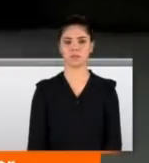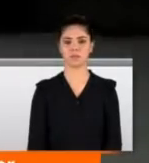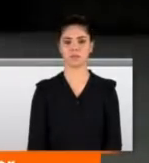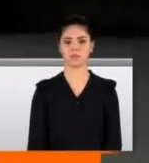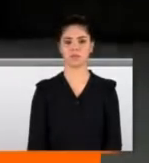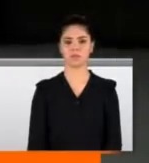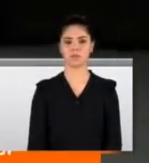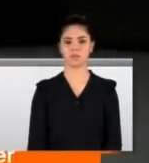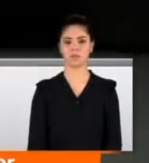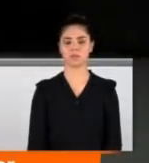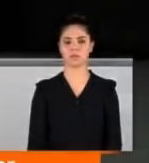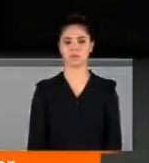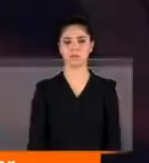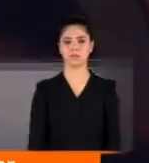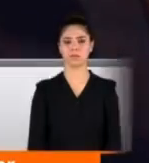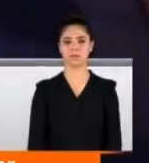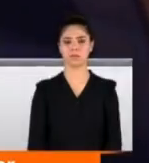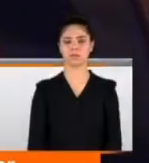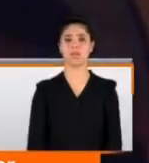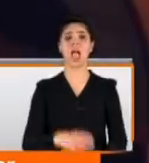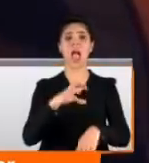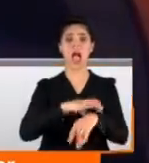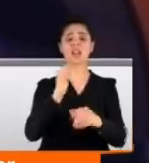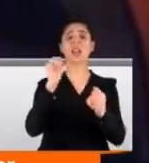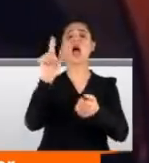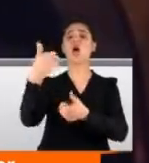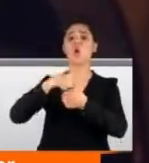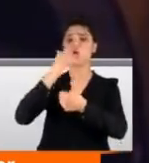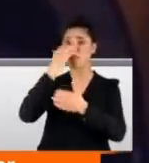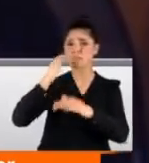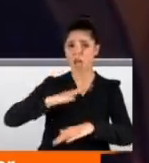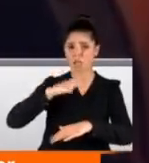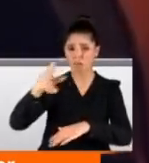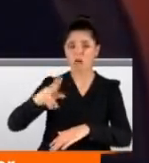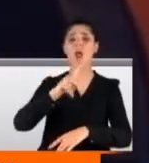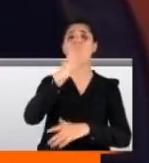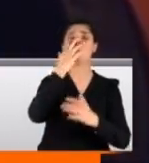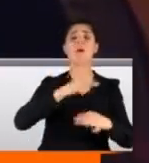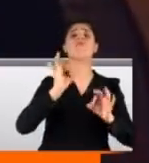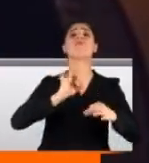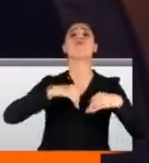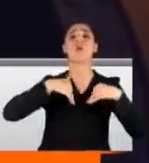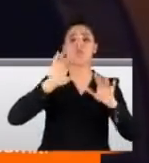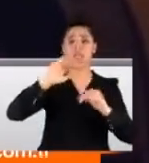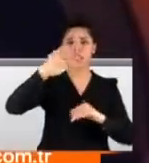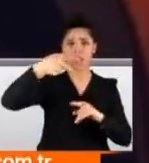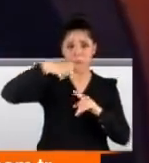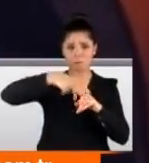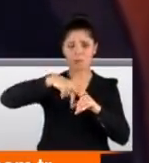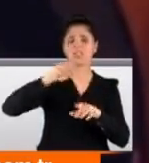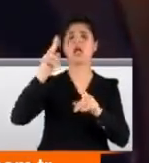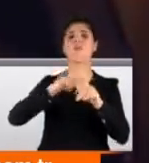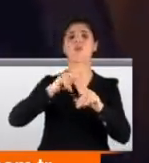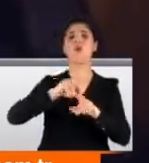İstedim. 3-4 saat beklersen dedi. Hasta kocası evde onun yolunu gözlüyordu. Beklemesi mümkün değildi. Taksiye bindi ama